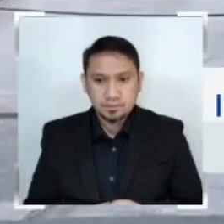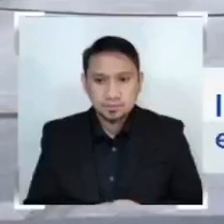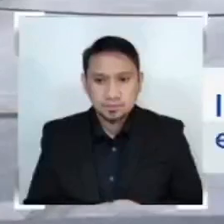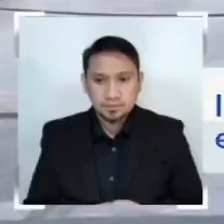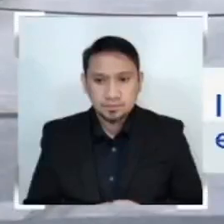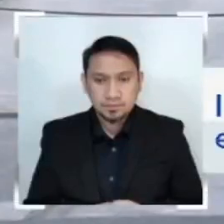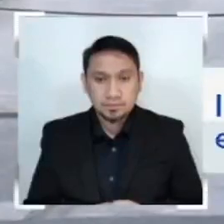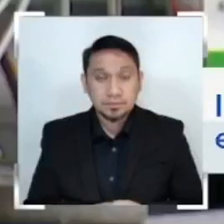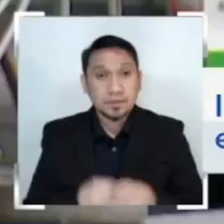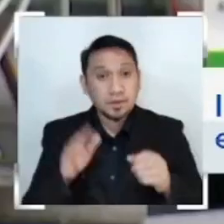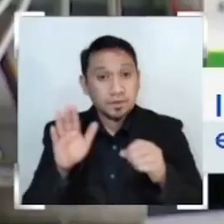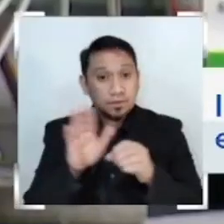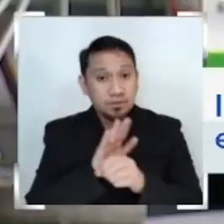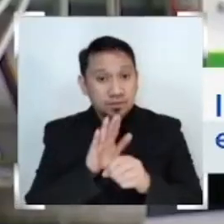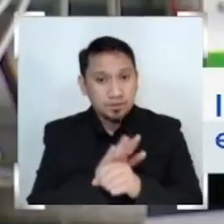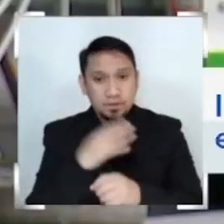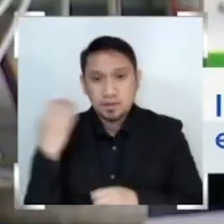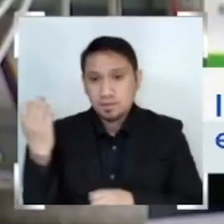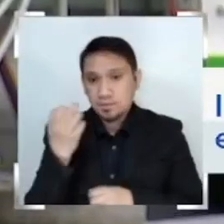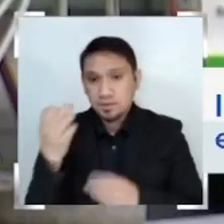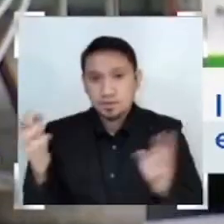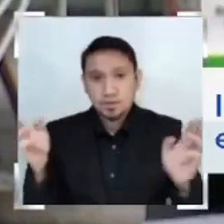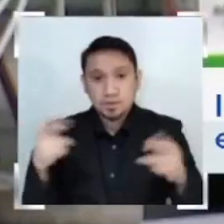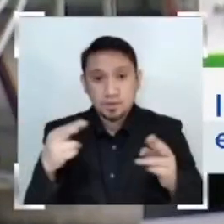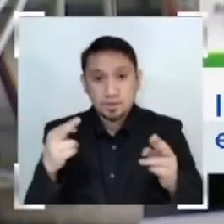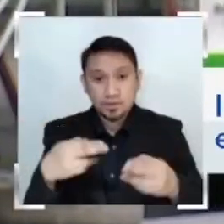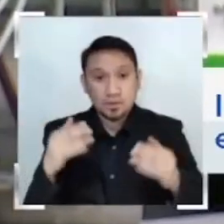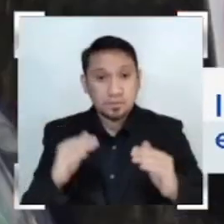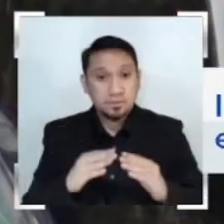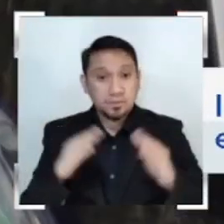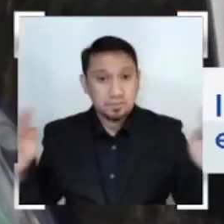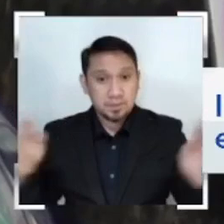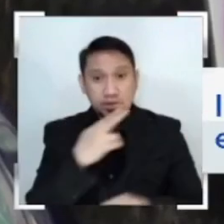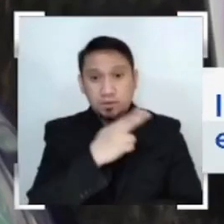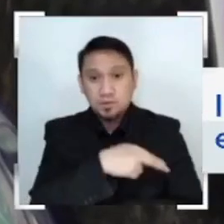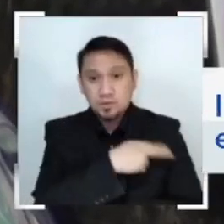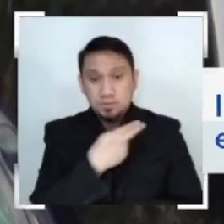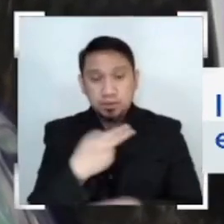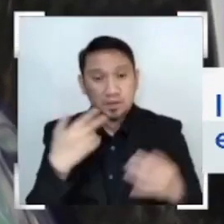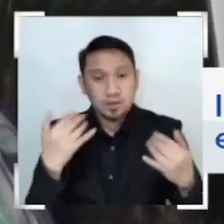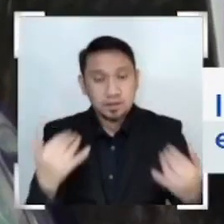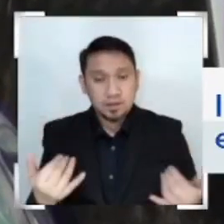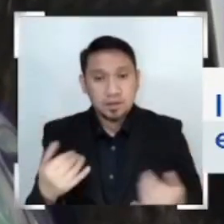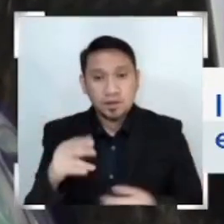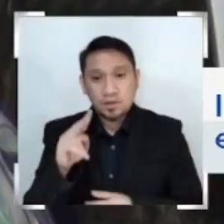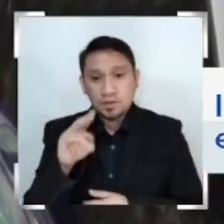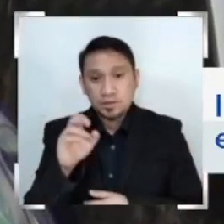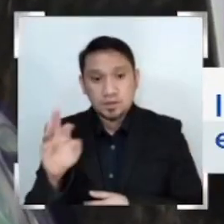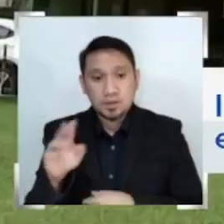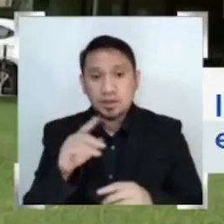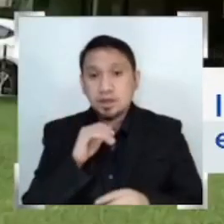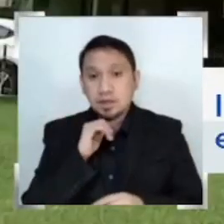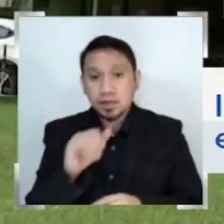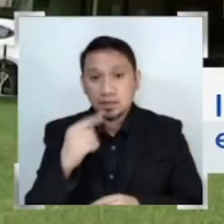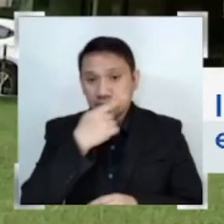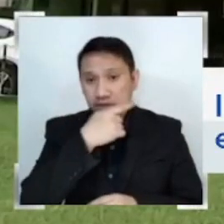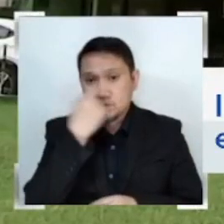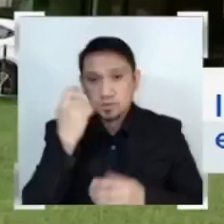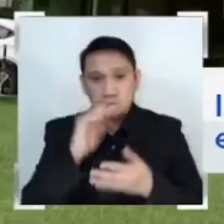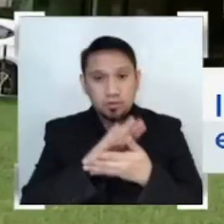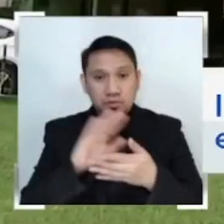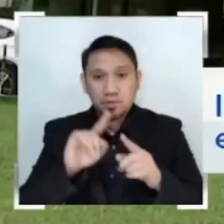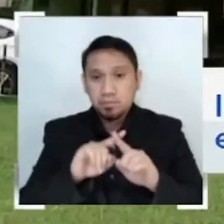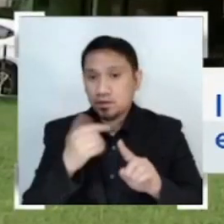Punuan ng emergency room ng ilang malalaking ospital sa Metro Manila ngayon, hindi dahil sa COVID, kundi sa ibang mga sakit. Ang